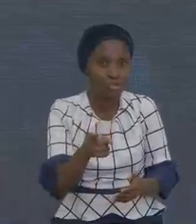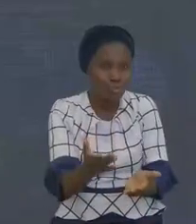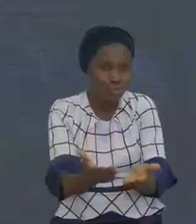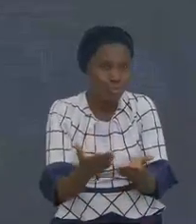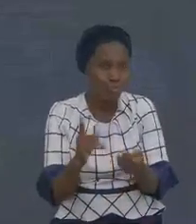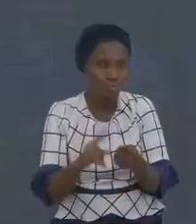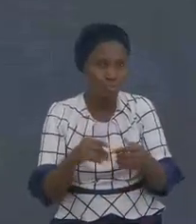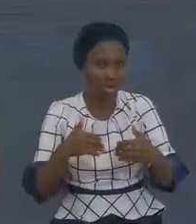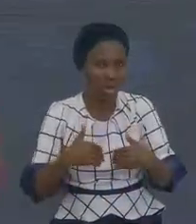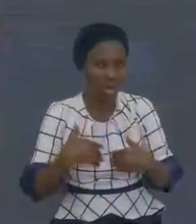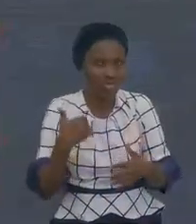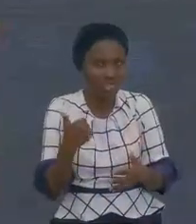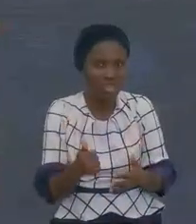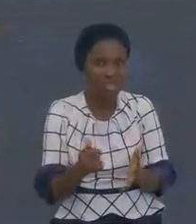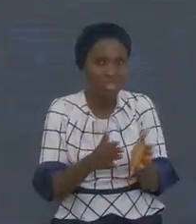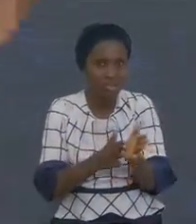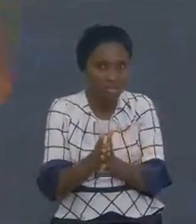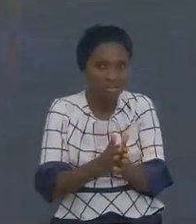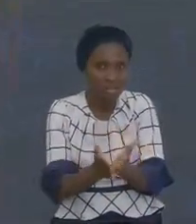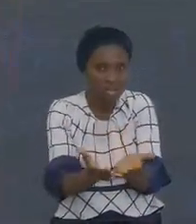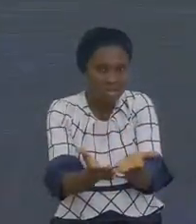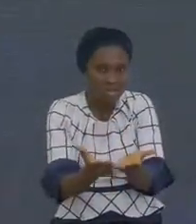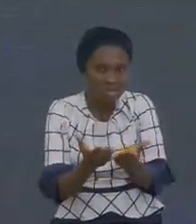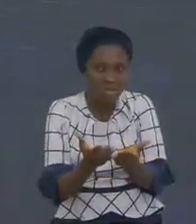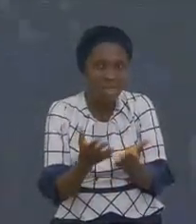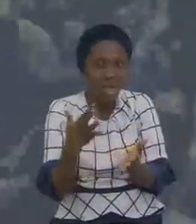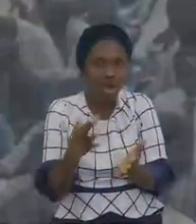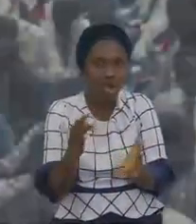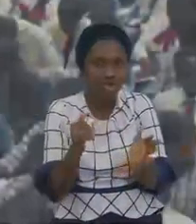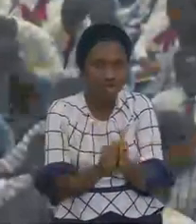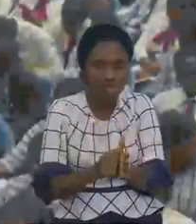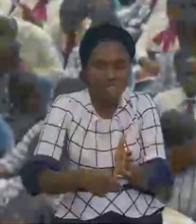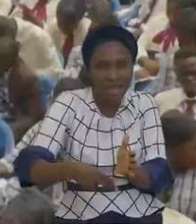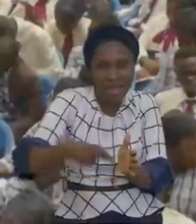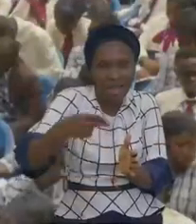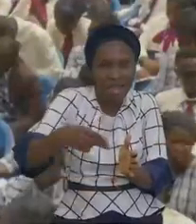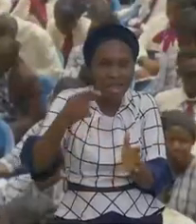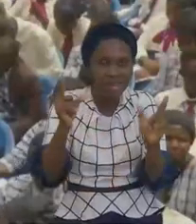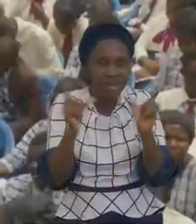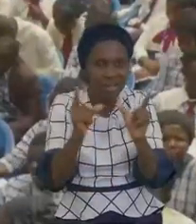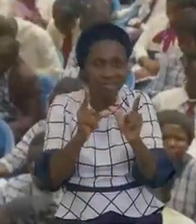pour ce niveau élevé de vie.